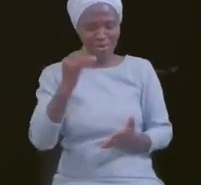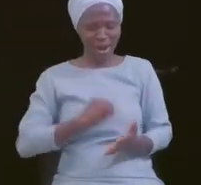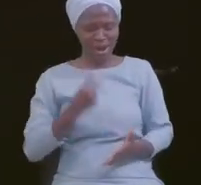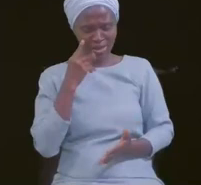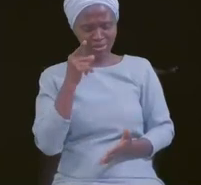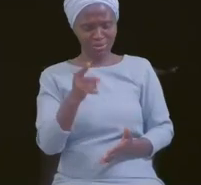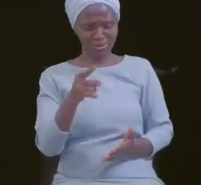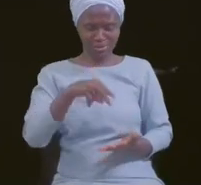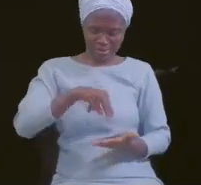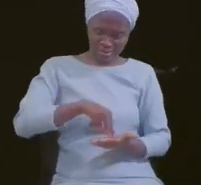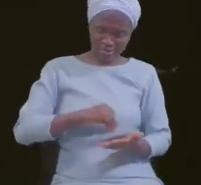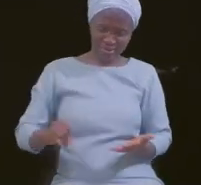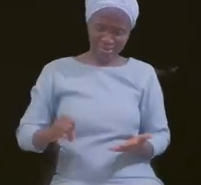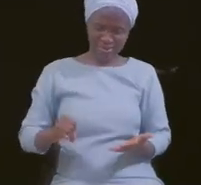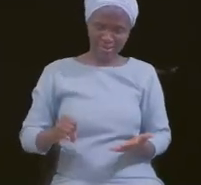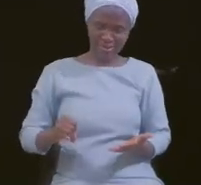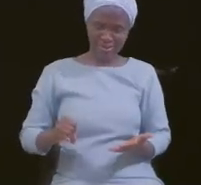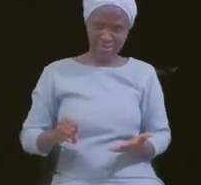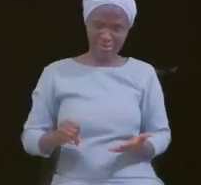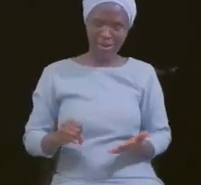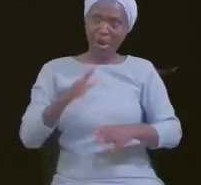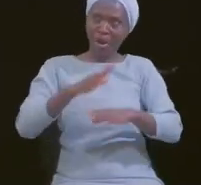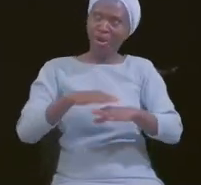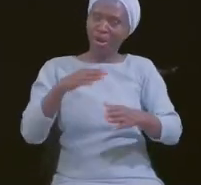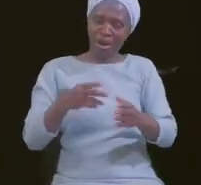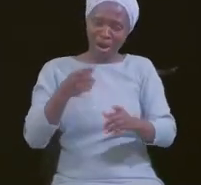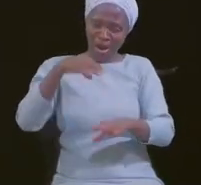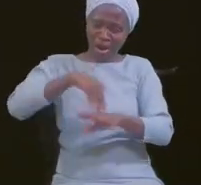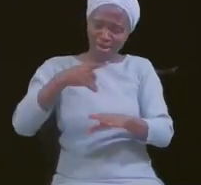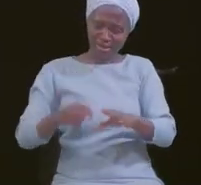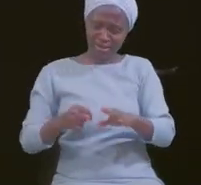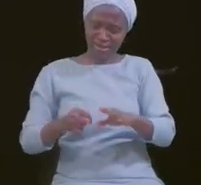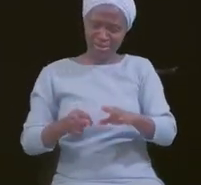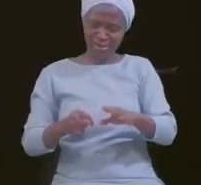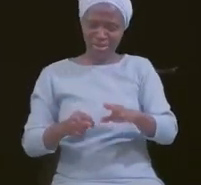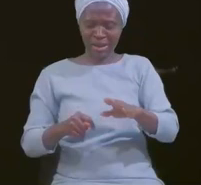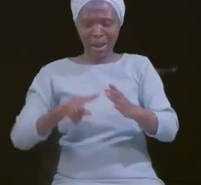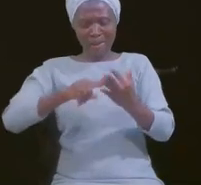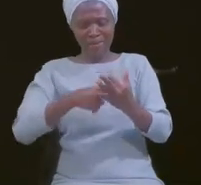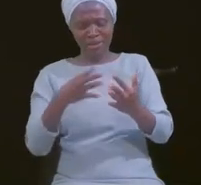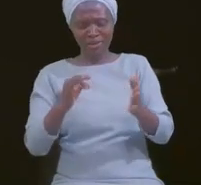mourir. Mais je vous vois au bas de l'échelle. Je vous vois regarder en haut.